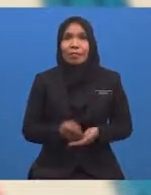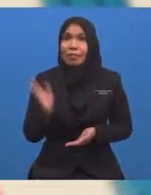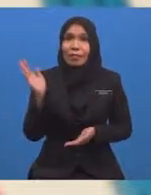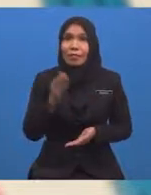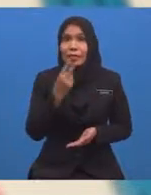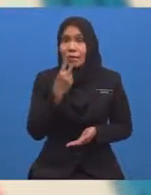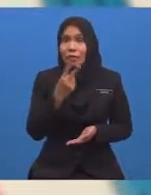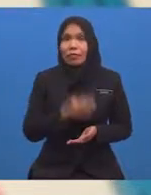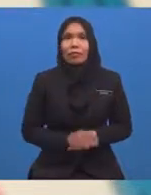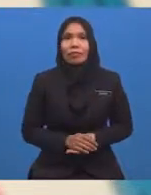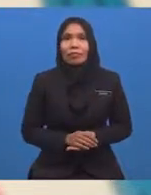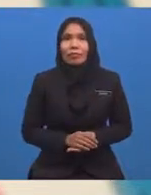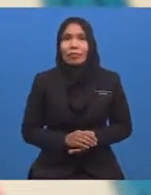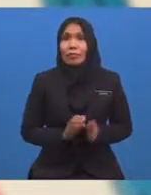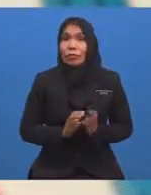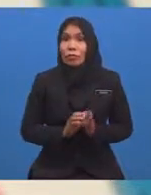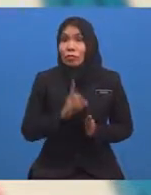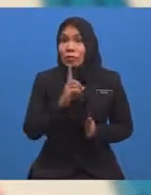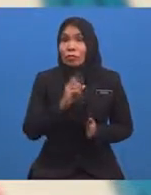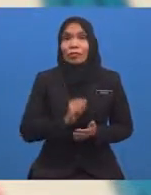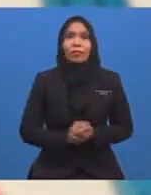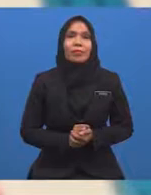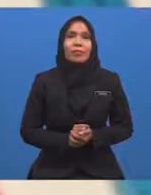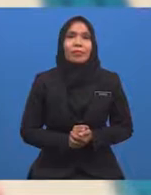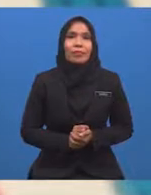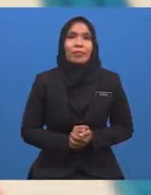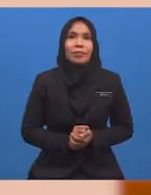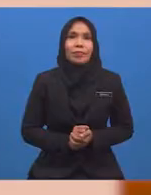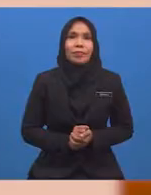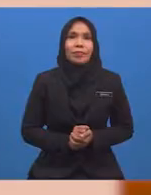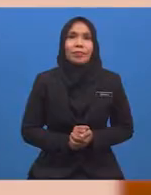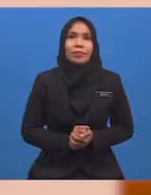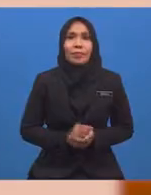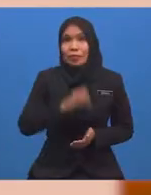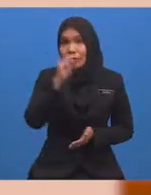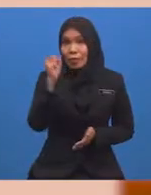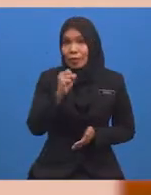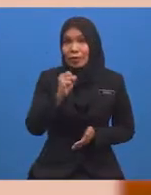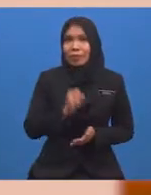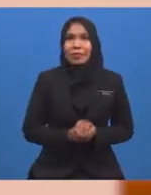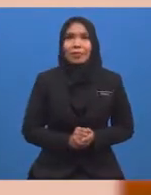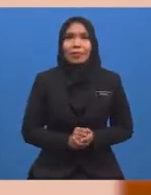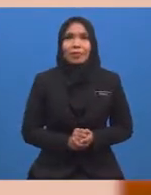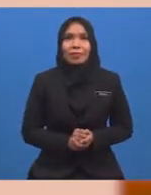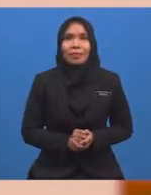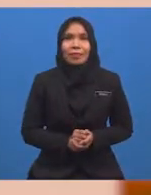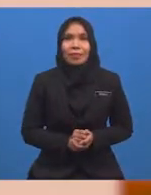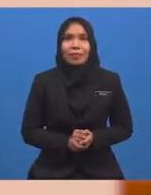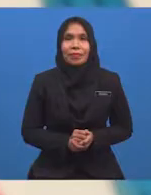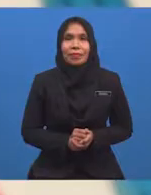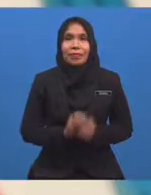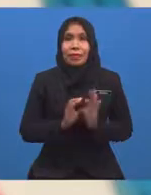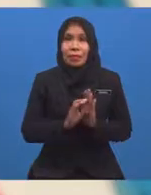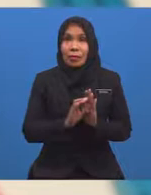Misbah satu kepada 1000 baik murid-murid Mari kita melihat